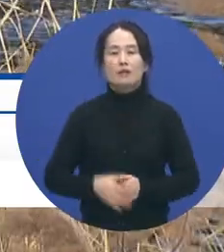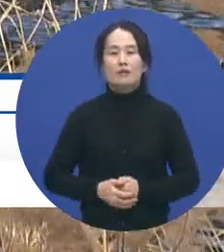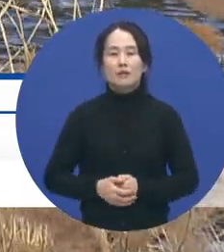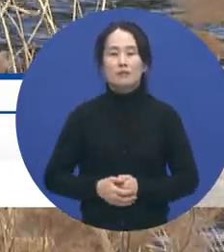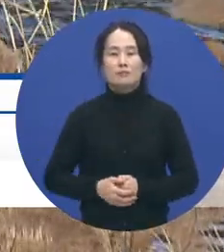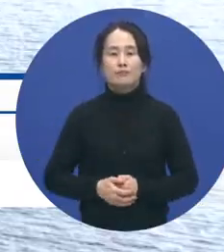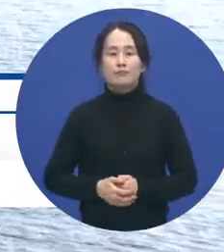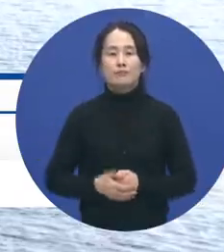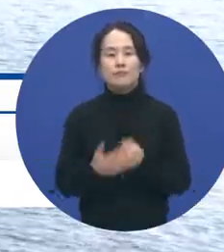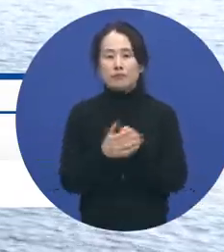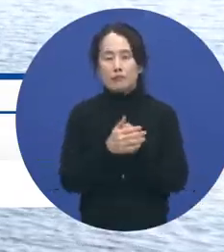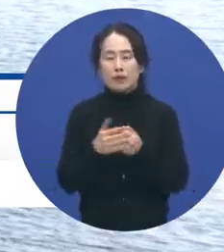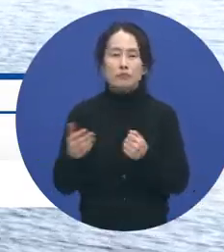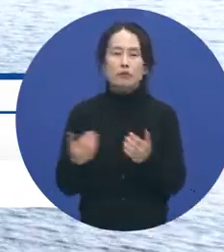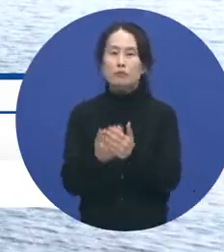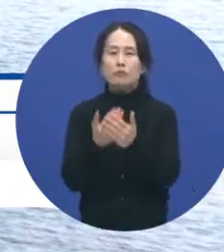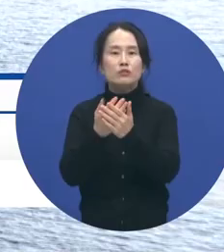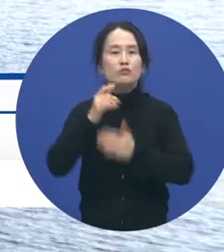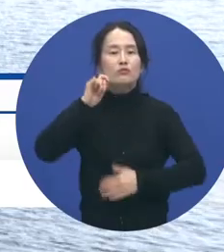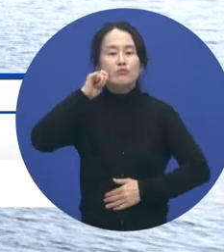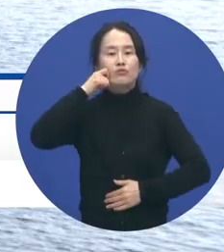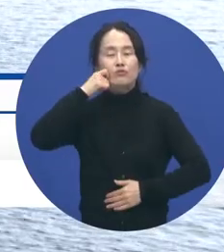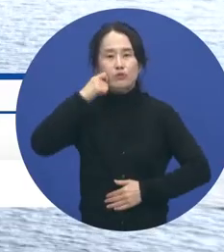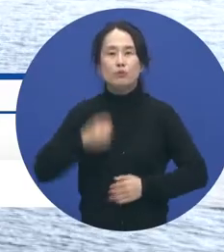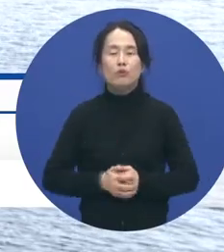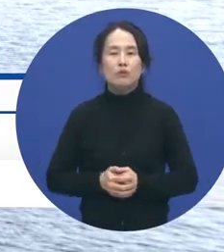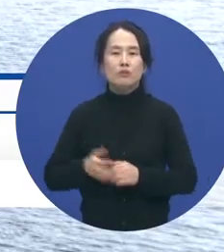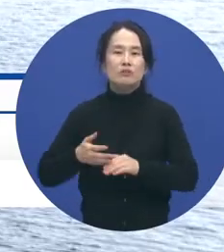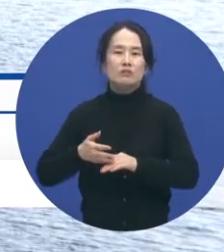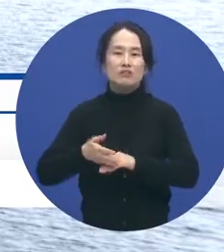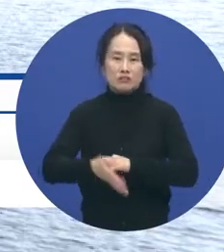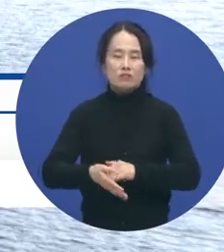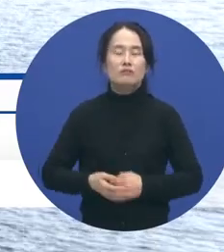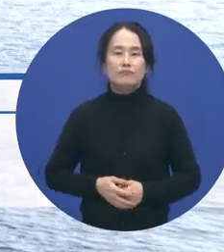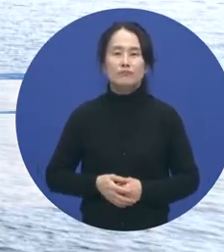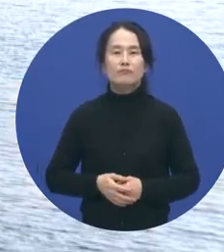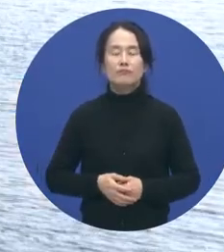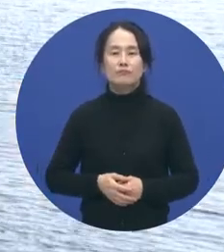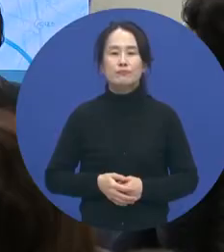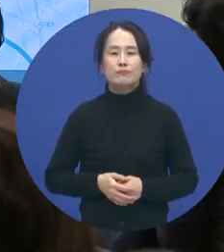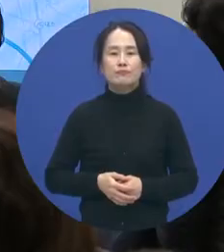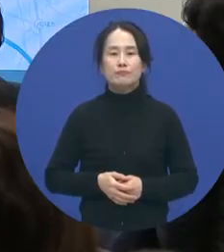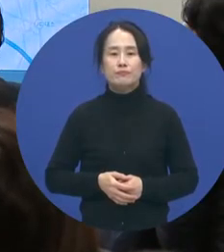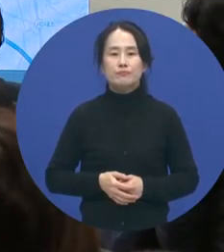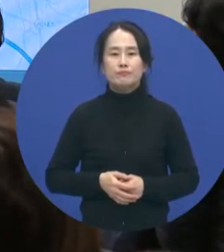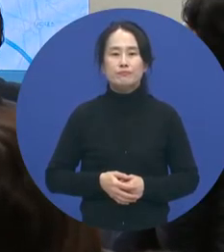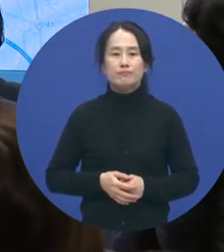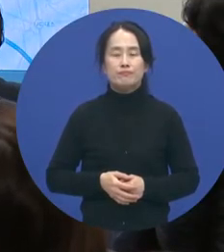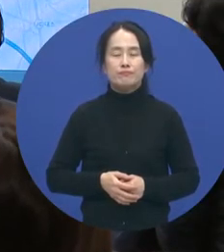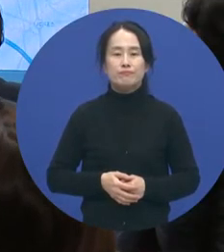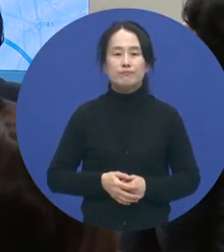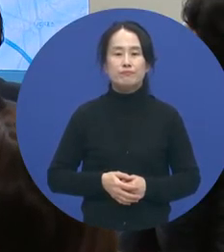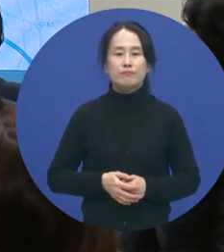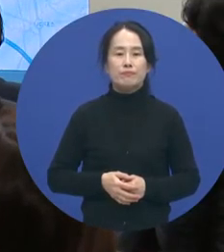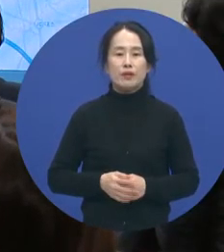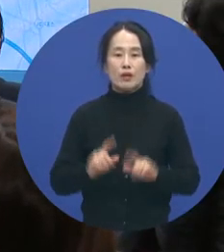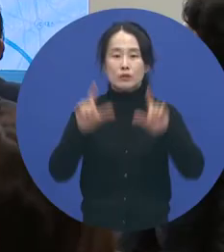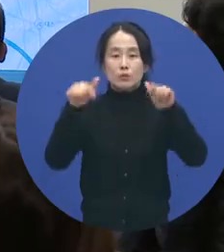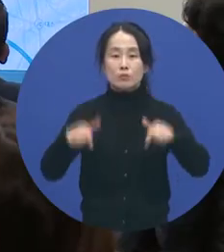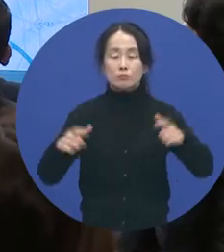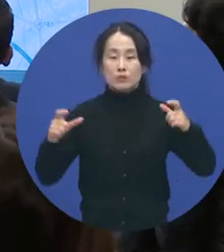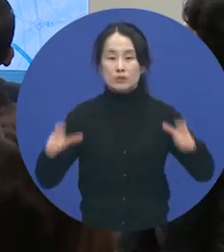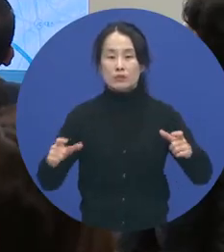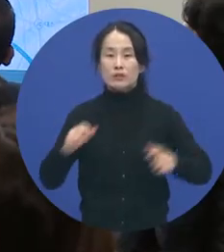있고요. 그러니까 어떻게 발전을 수가 없어요. 이리저리 끼어들어가지고. 이에 경기도가 동서부